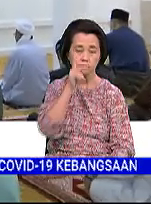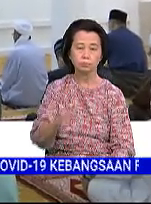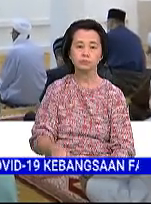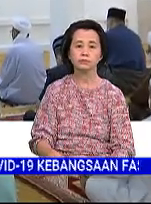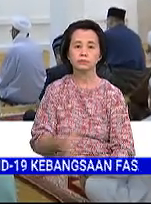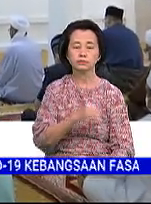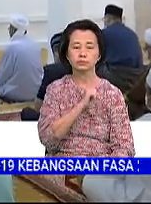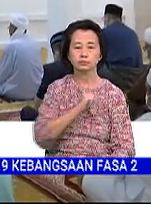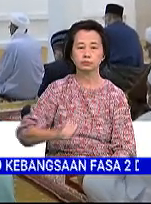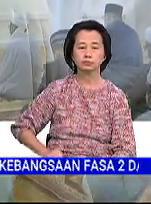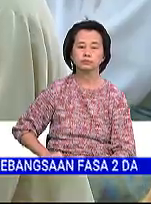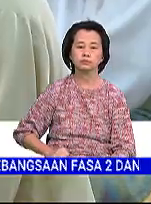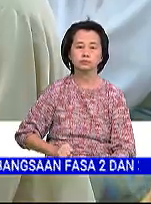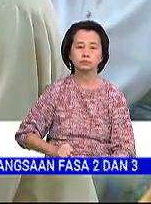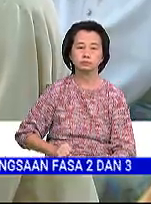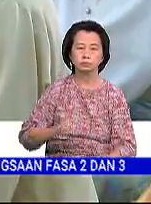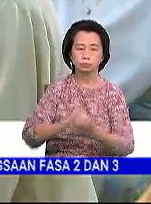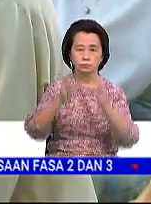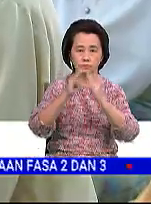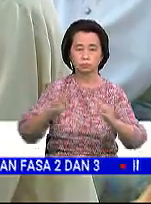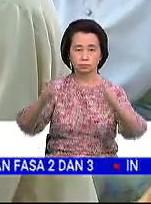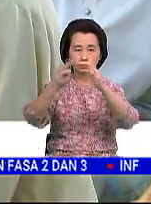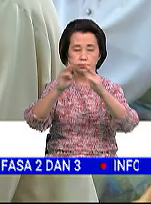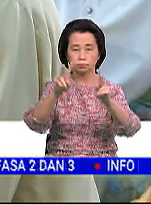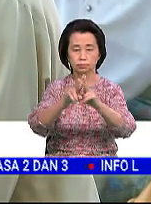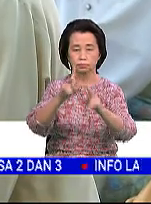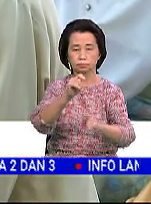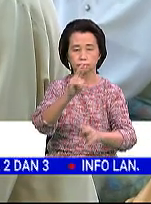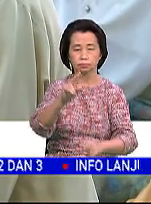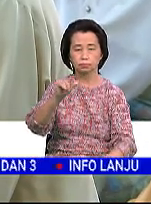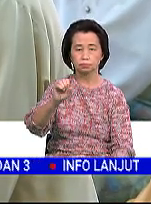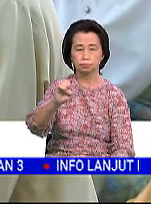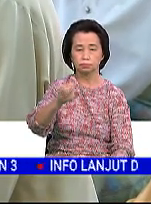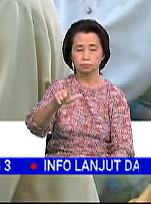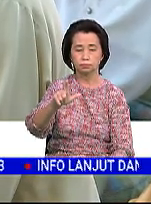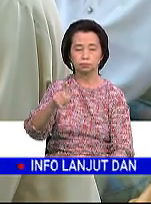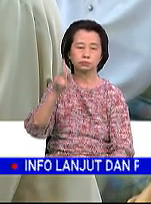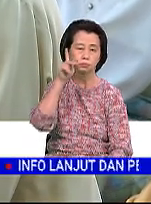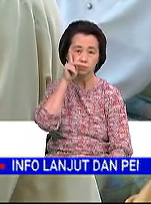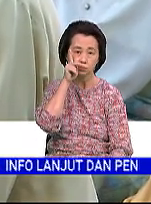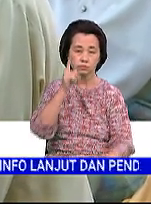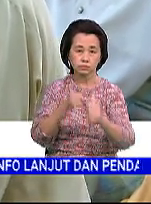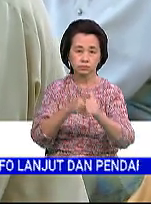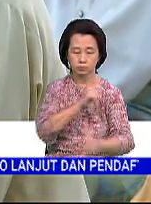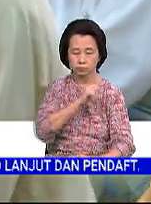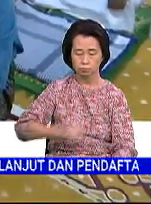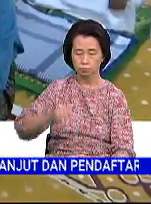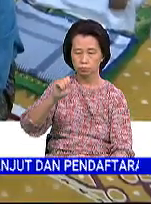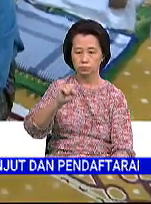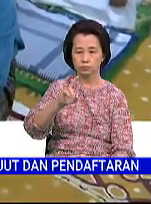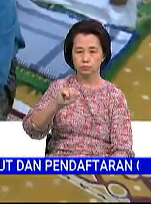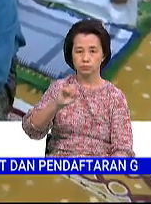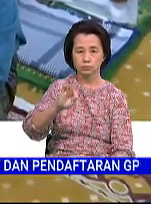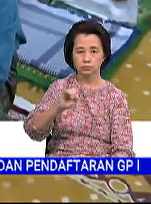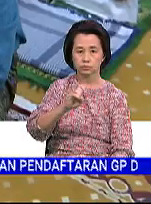Karim Sultan Salihuddin di Masjid An-Nur Kampung Tanjung Setol, Pendang, Kedah. Terdahulu, Tengku Sarafuddin